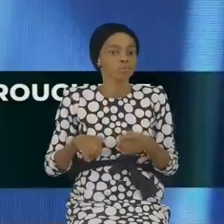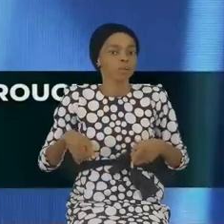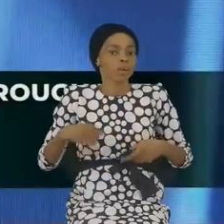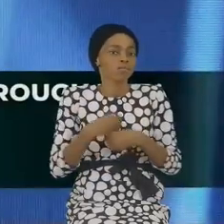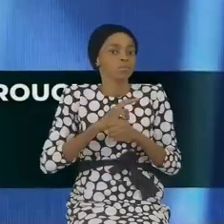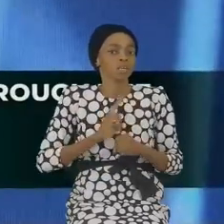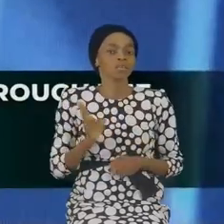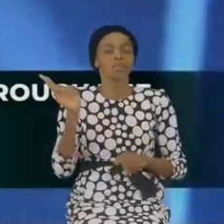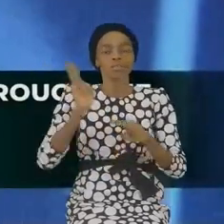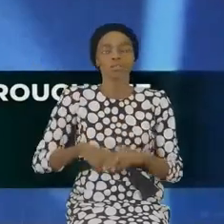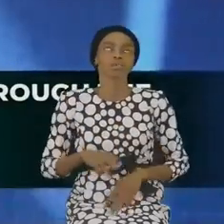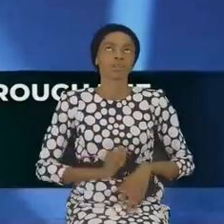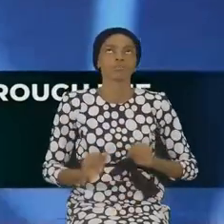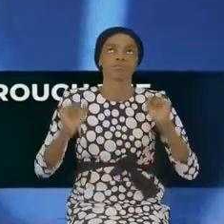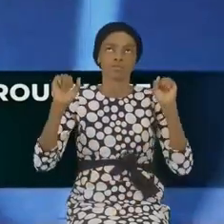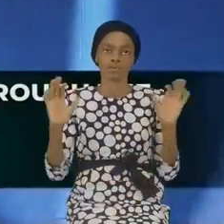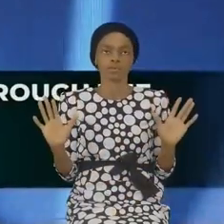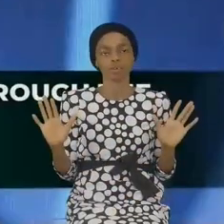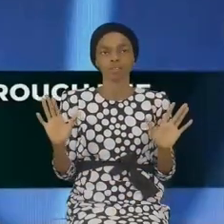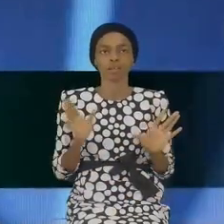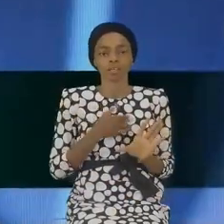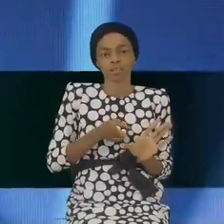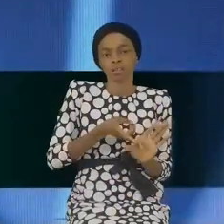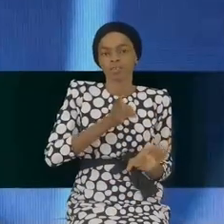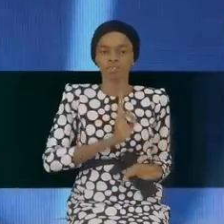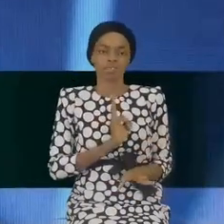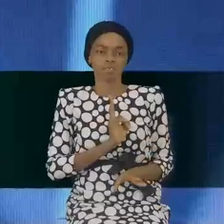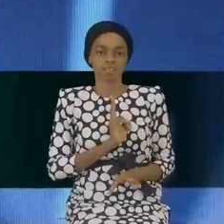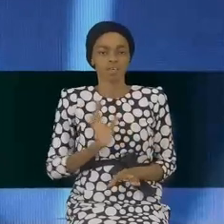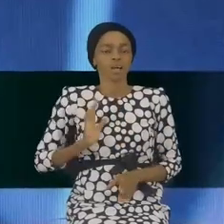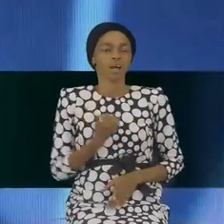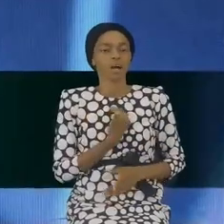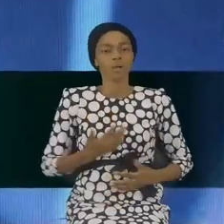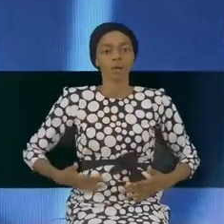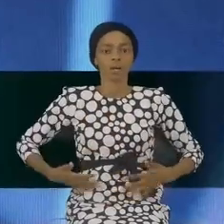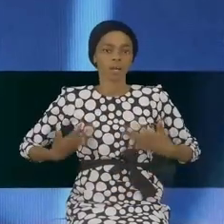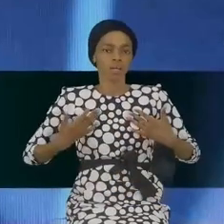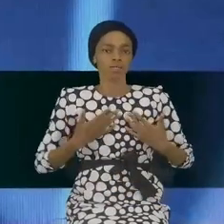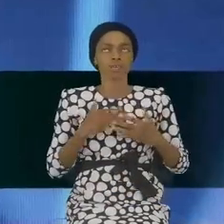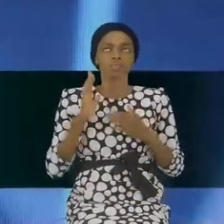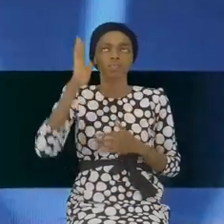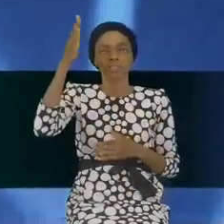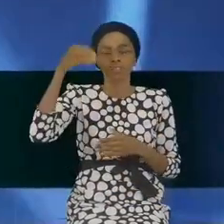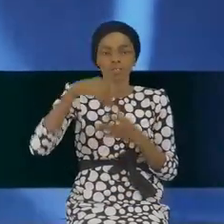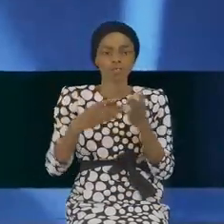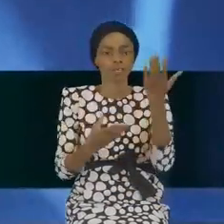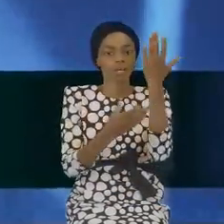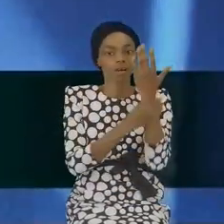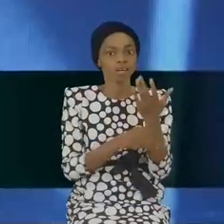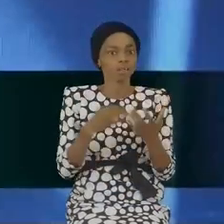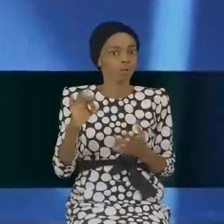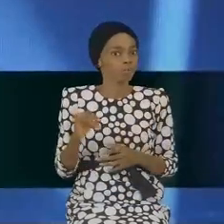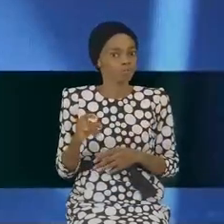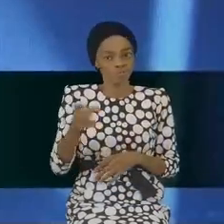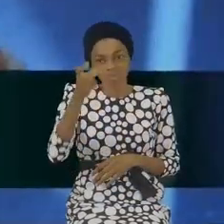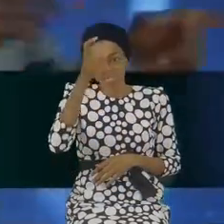nous abandonnons, pour que nous puissions donc nous résigner et laisser notre vie au Dieu